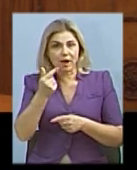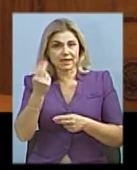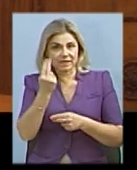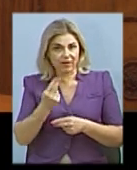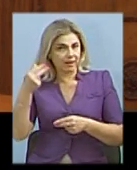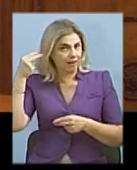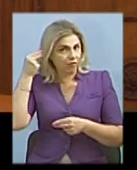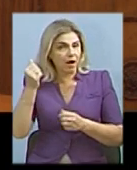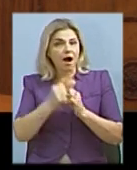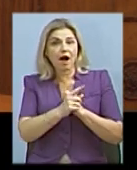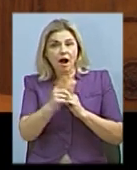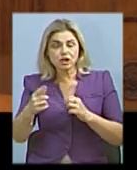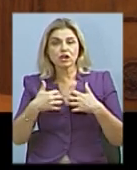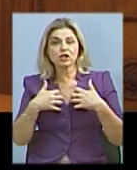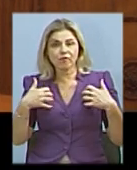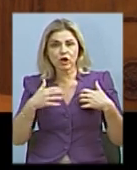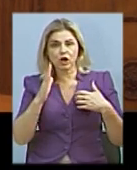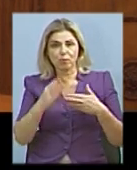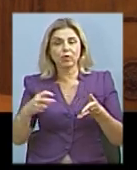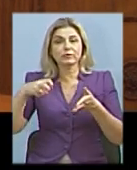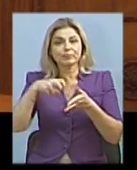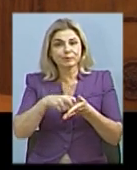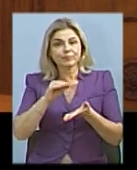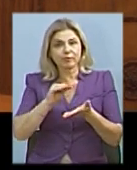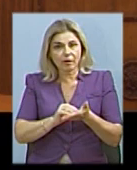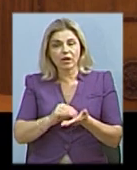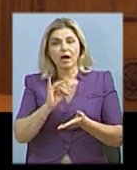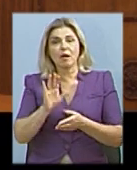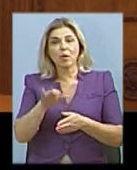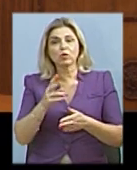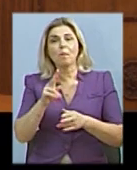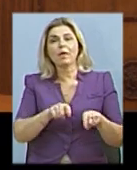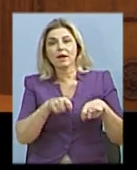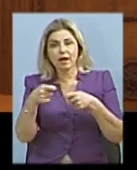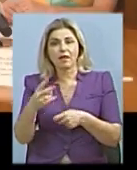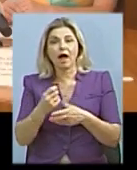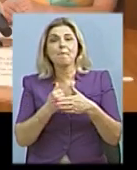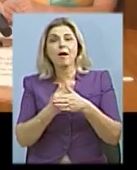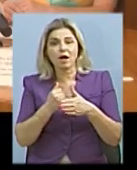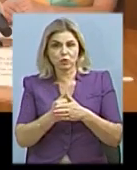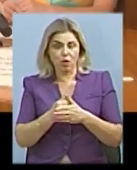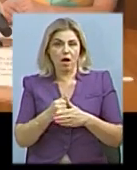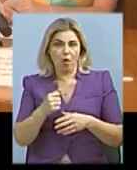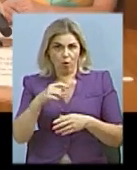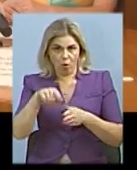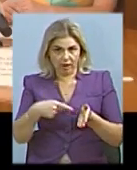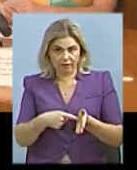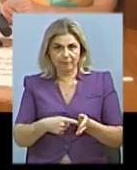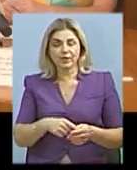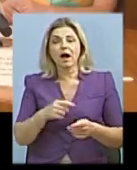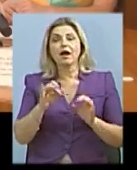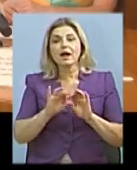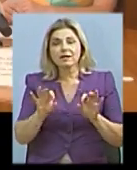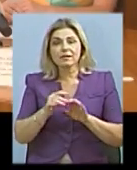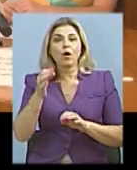буде ідентифікована. Після цього база даних буде передана на баланс міста. Поділитися досвідом боротьби з